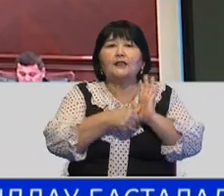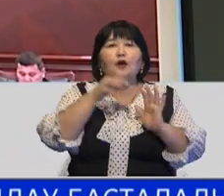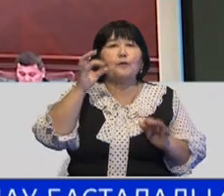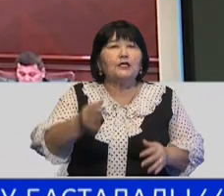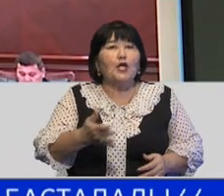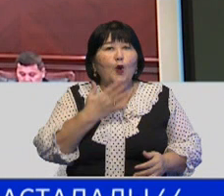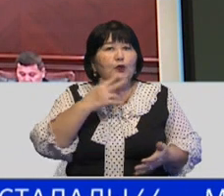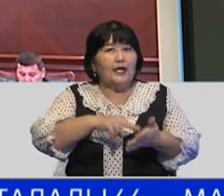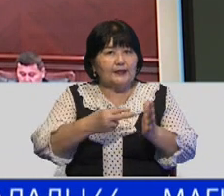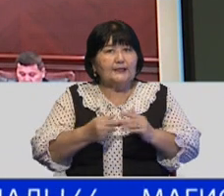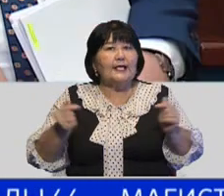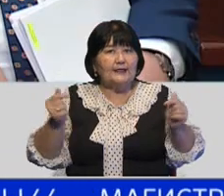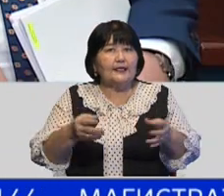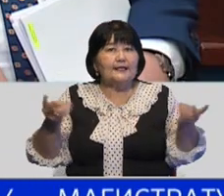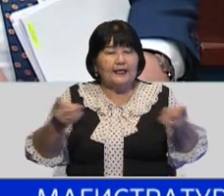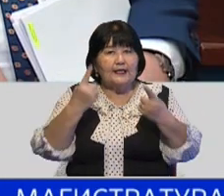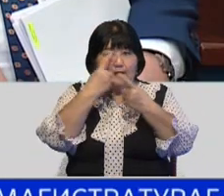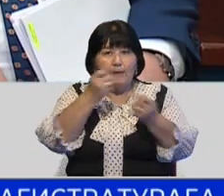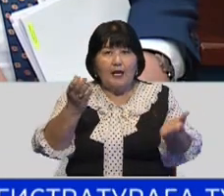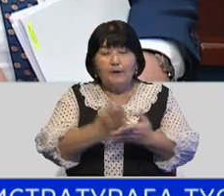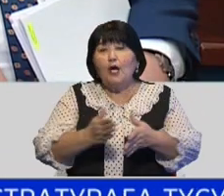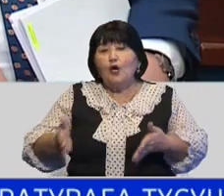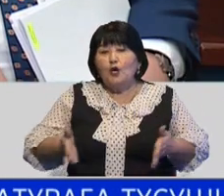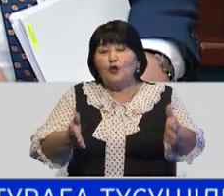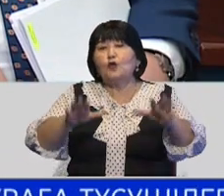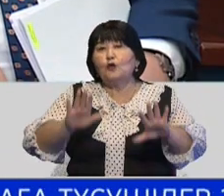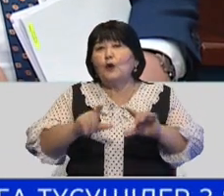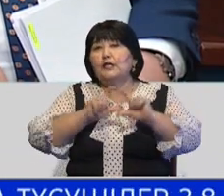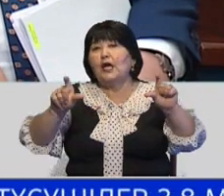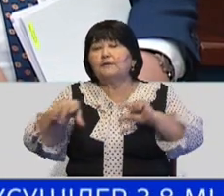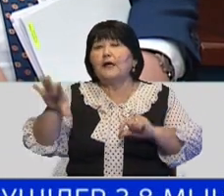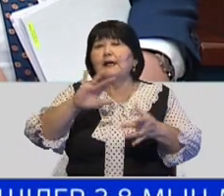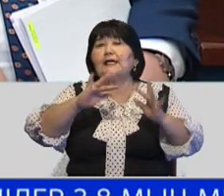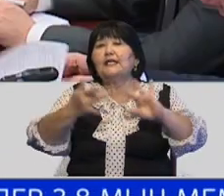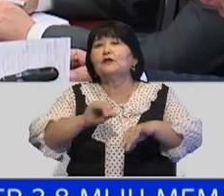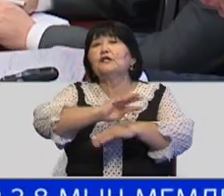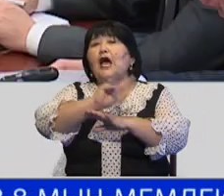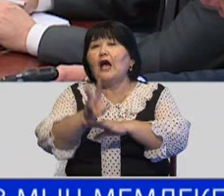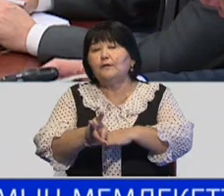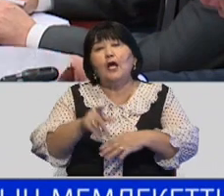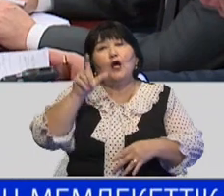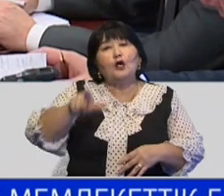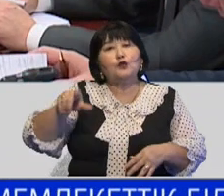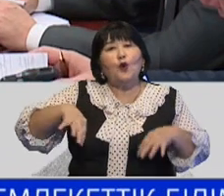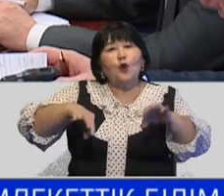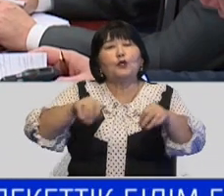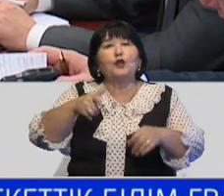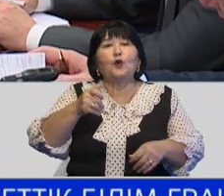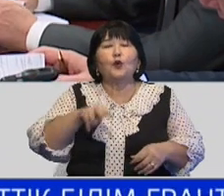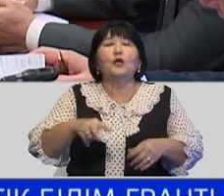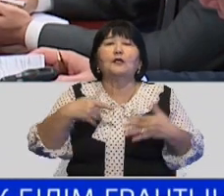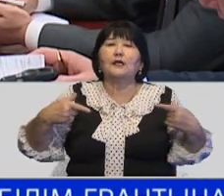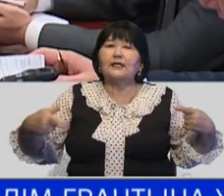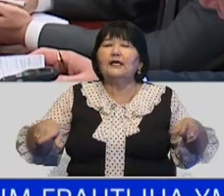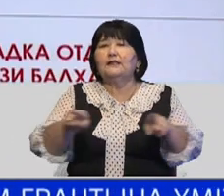88.6% ұлттық стандартқа сәйкес келетінін мәлім етті. Жол бойында объектілердің барлығы интернетпен қамтылған. Жолаушылар үшін Google Maps пен